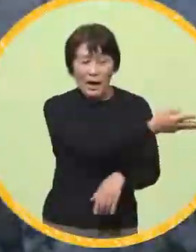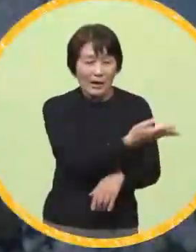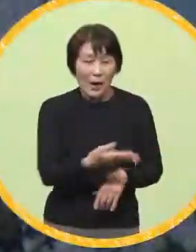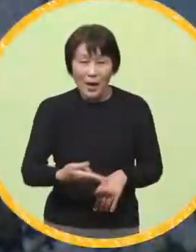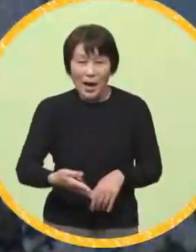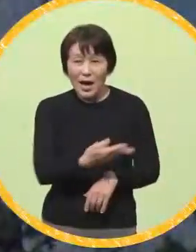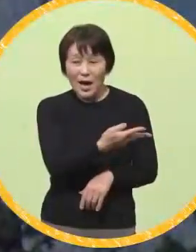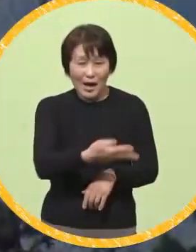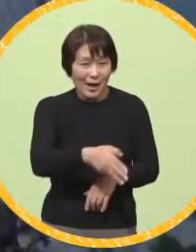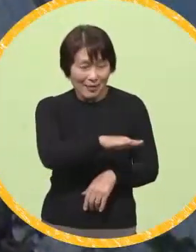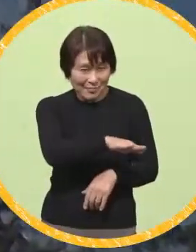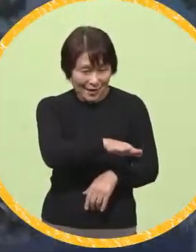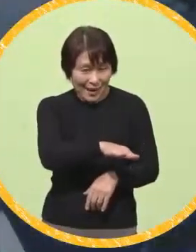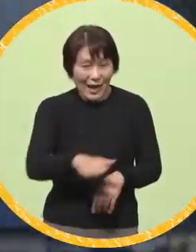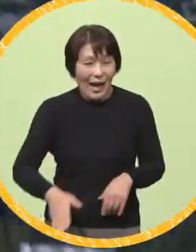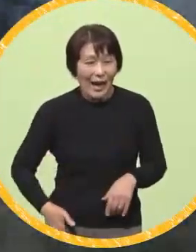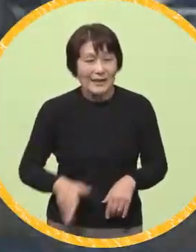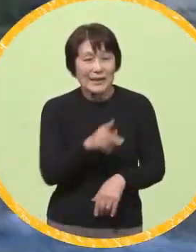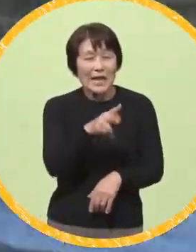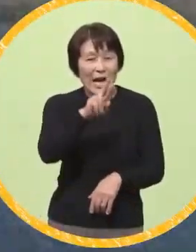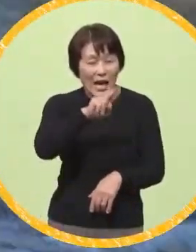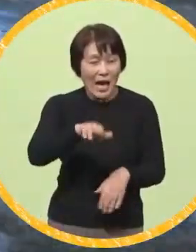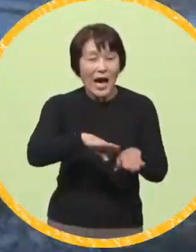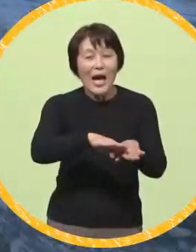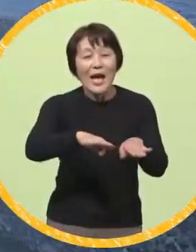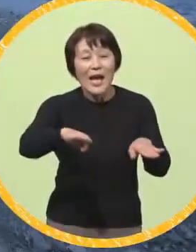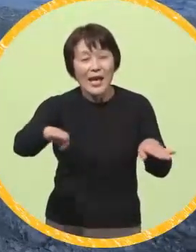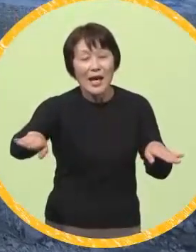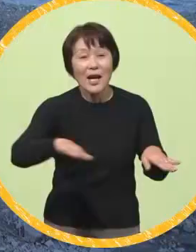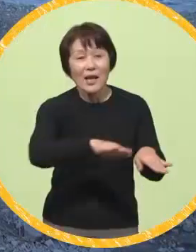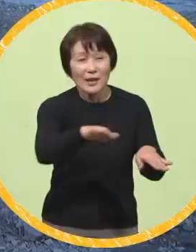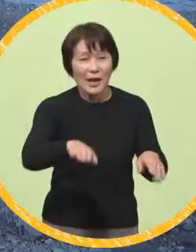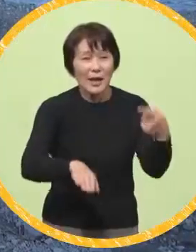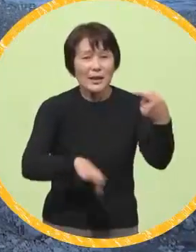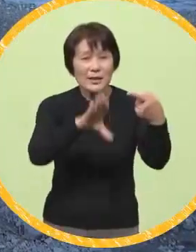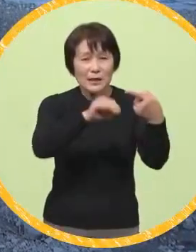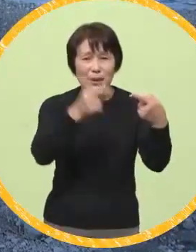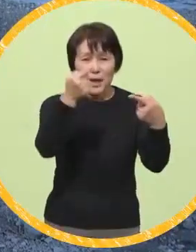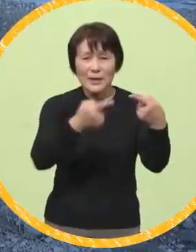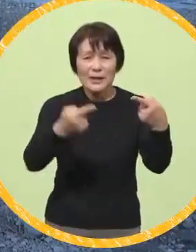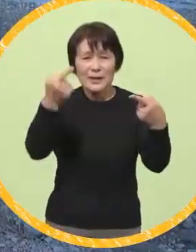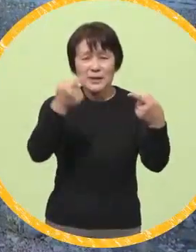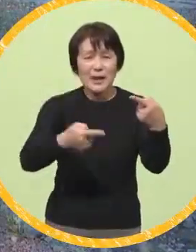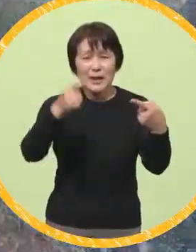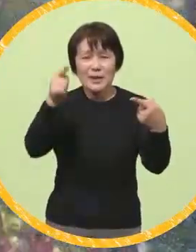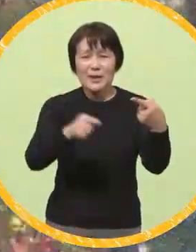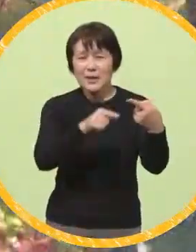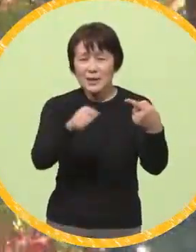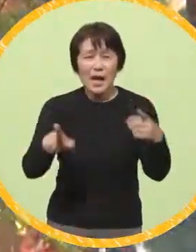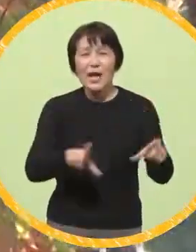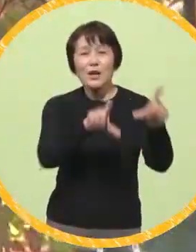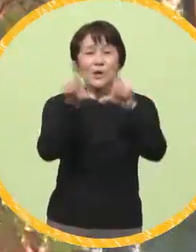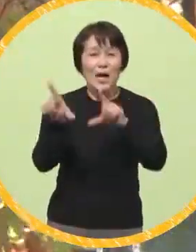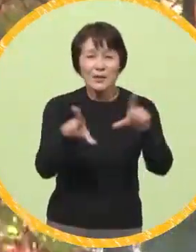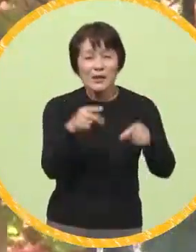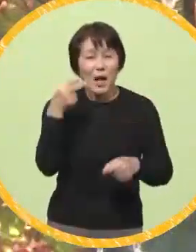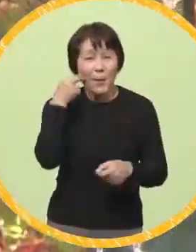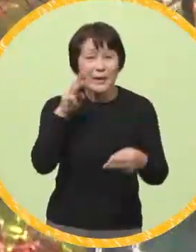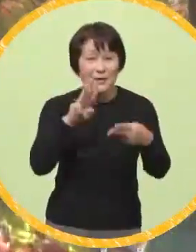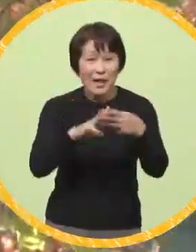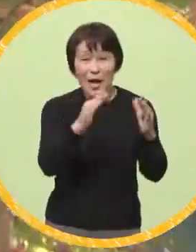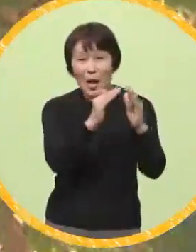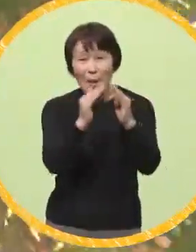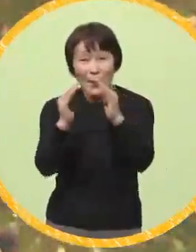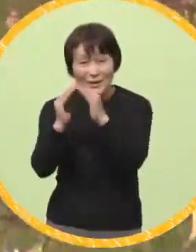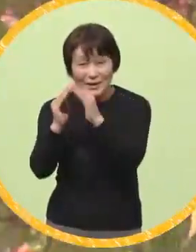域に豊穣な足柄平野が広がり、およそ1万1000人が暮らす松田町、里山の風